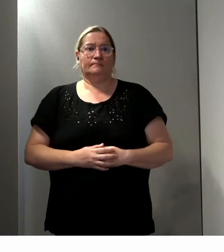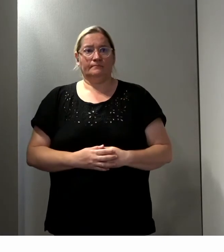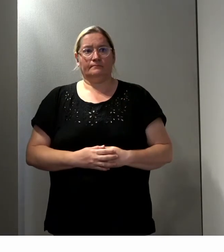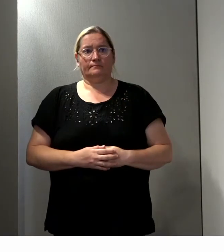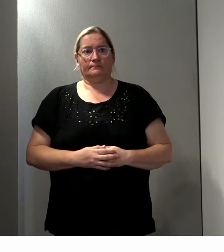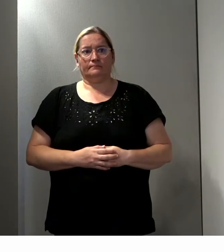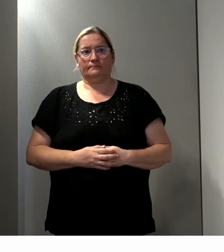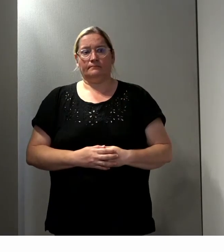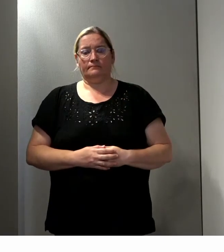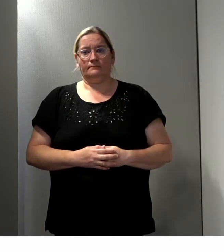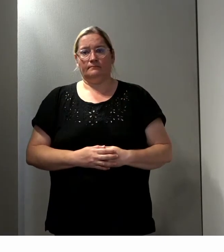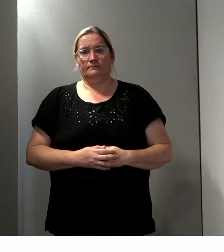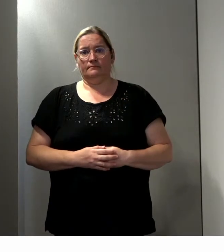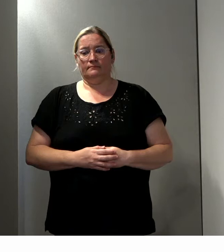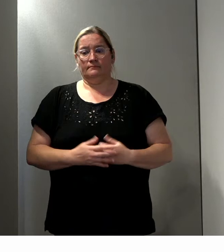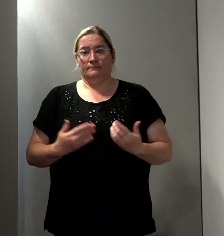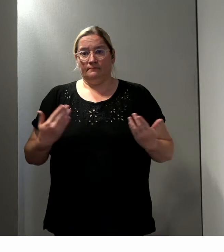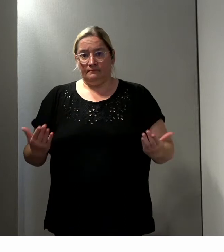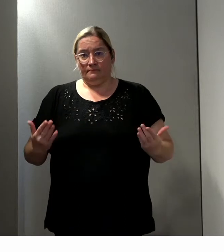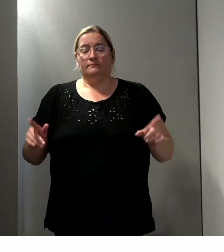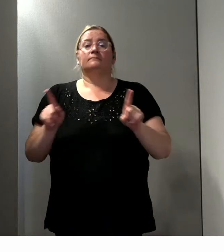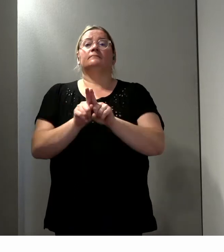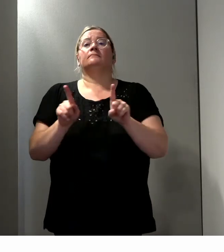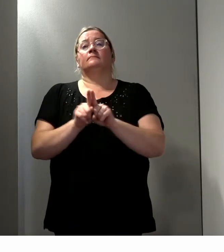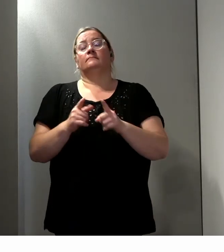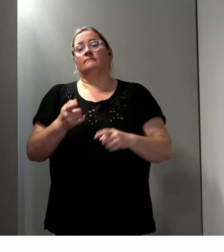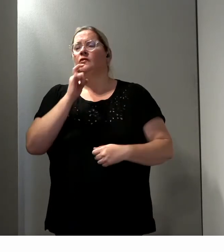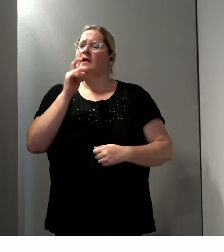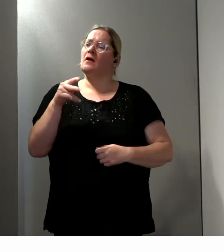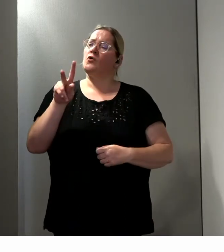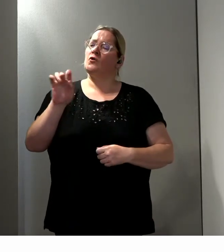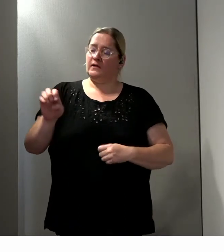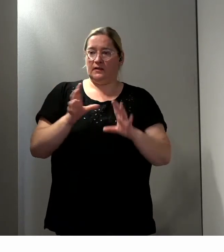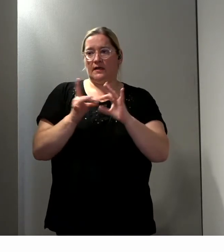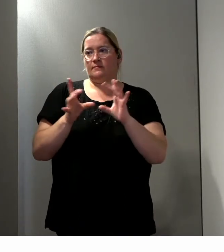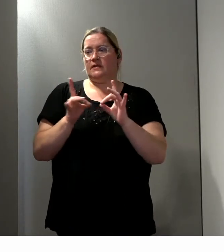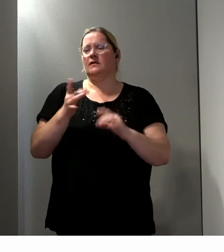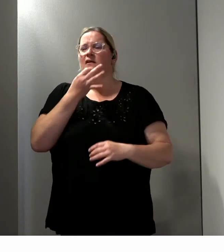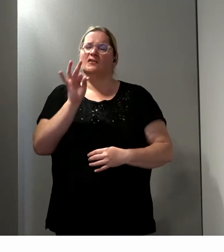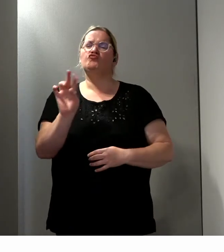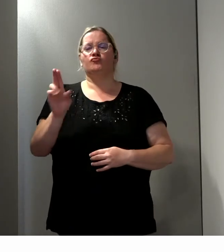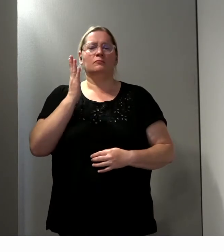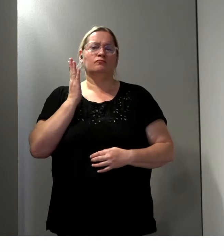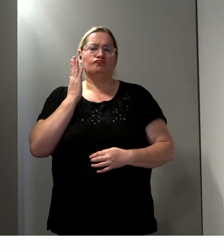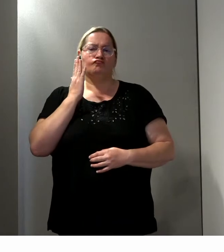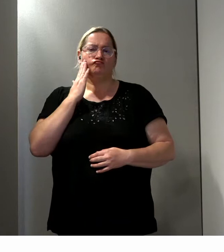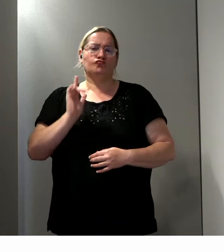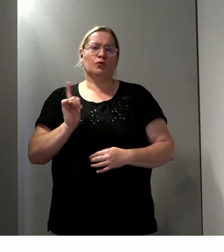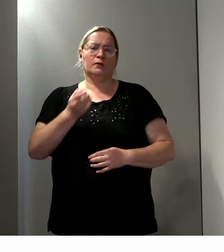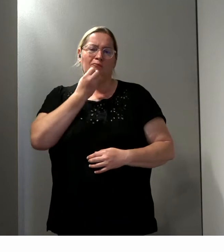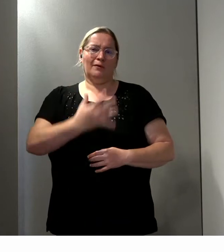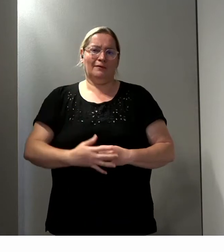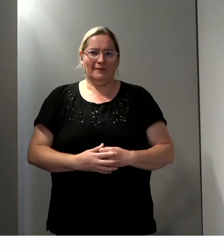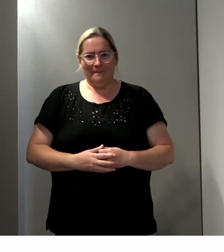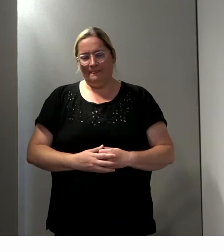voilà, c'est l'acceptation de ça aussi, comme tu le disais, Pauline. Je tutoie Pauline parce que je la connaissais bien.